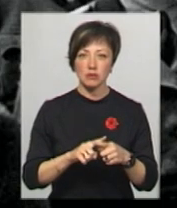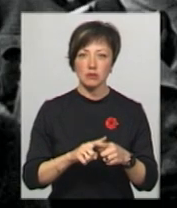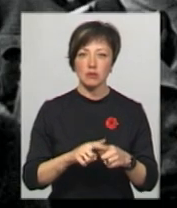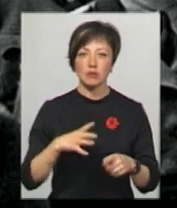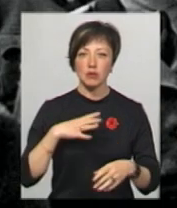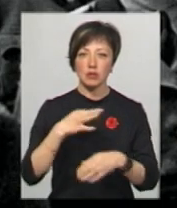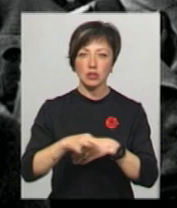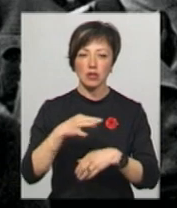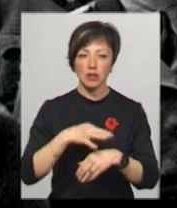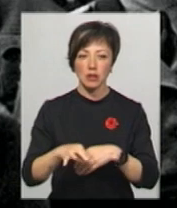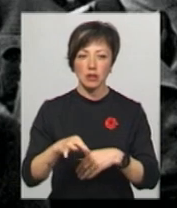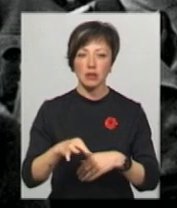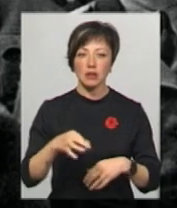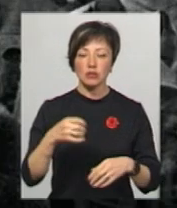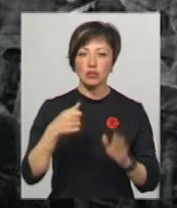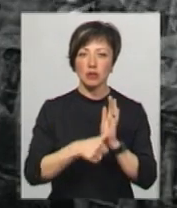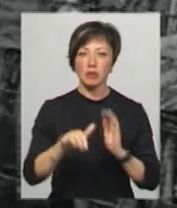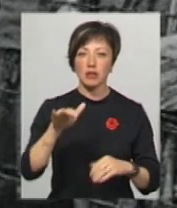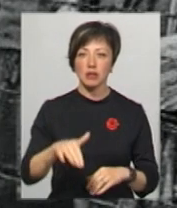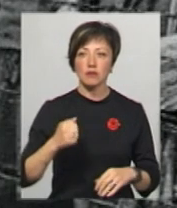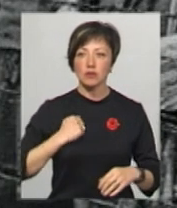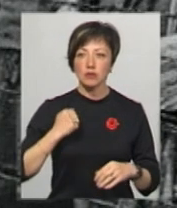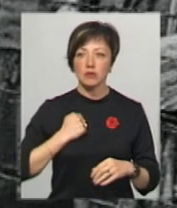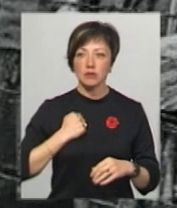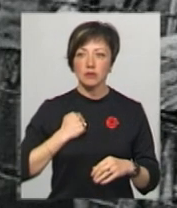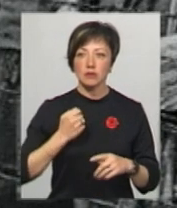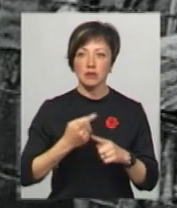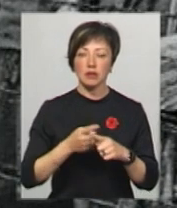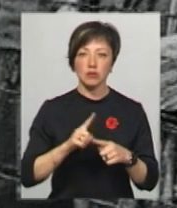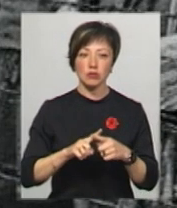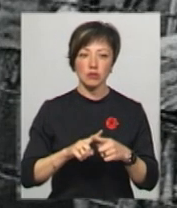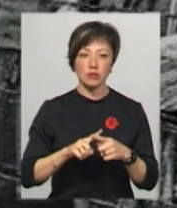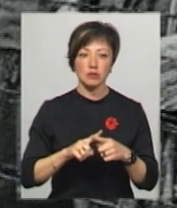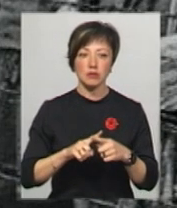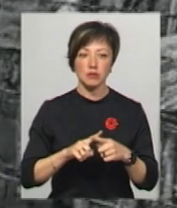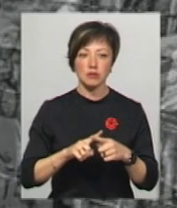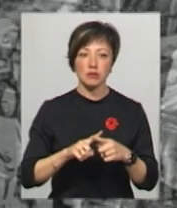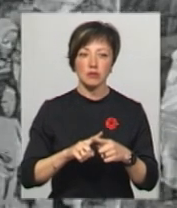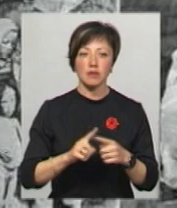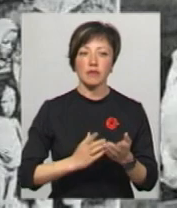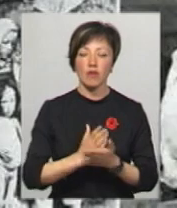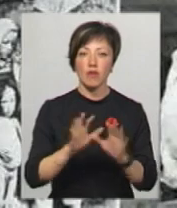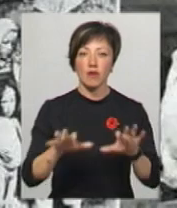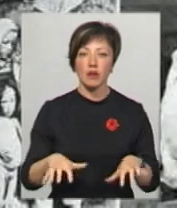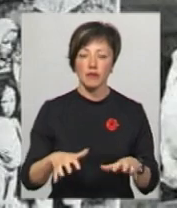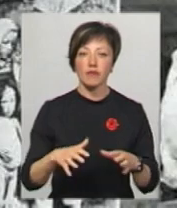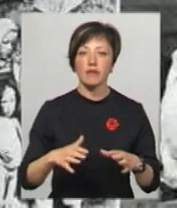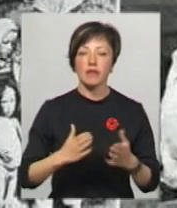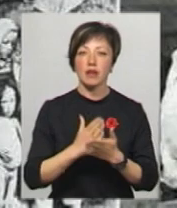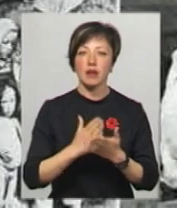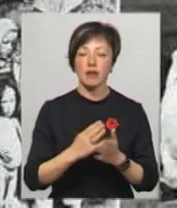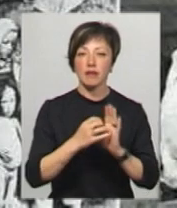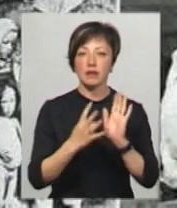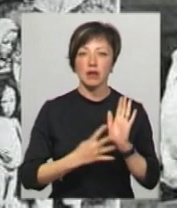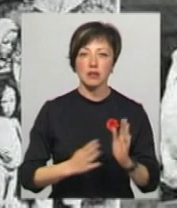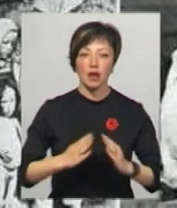закатовано 65 тисяч військовополонених. Серед них українці та євреї, розповідає голова Ради ветеранів 19-ї ракетної дивізії